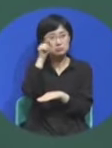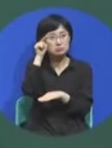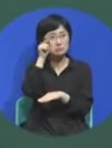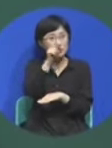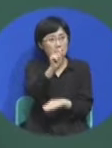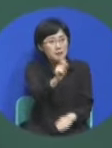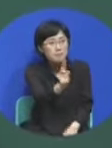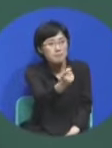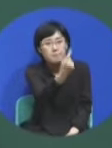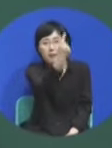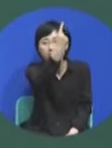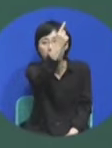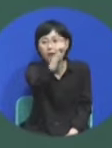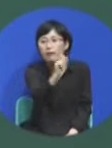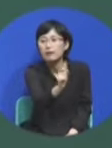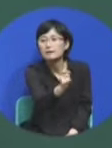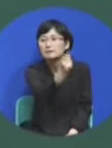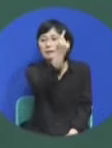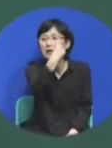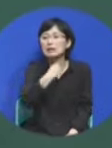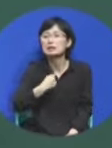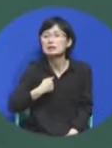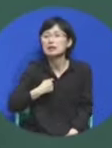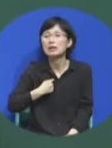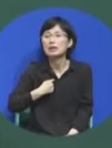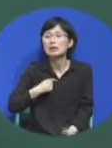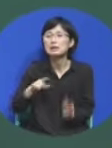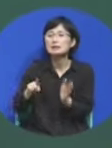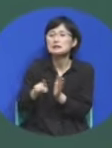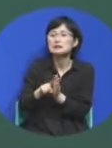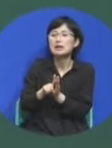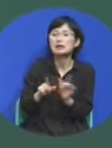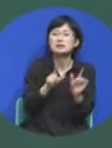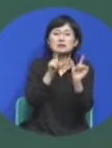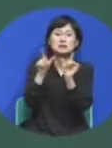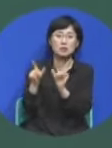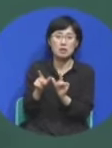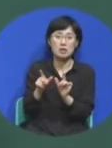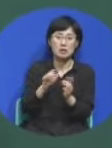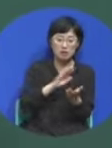새롭게 제 신앙을 한번 뒤집는 그런 시간이었어요.